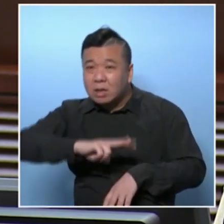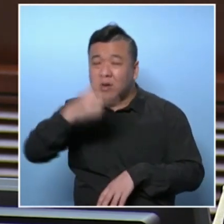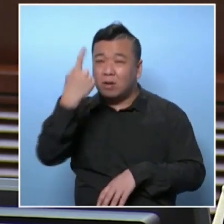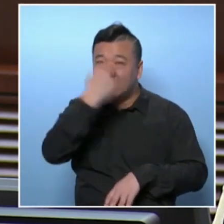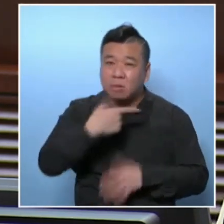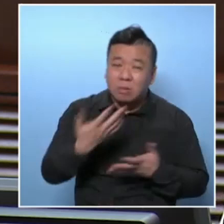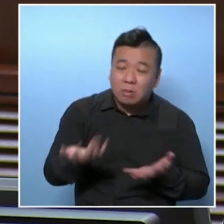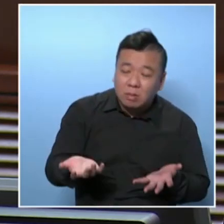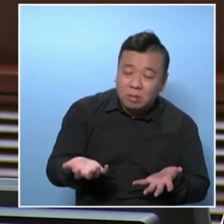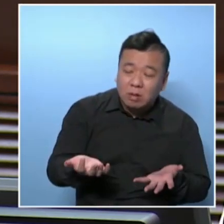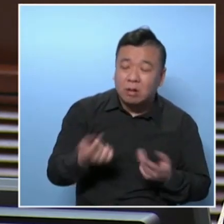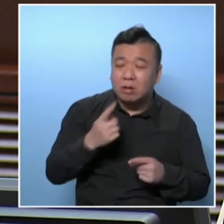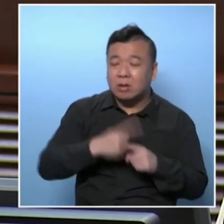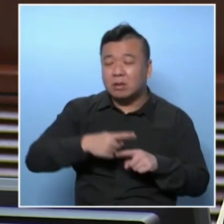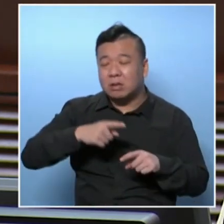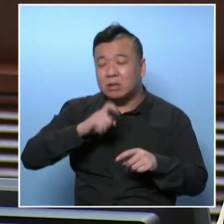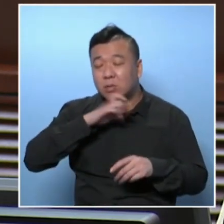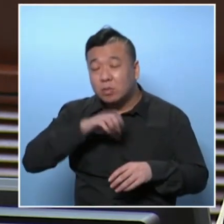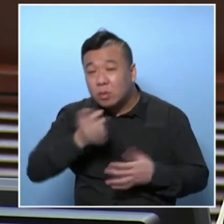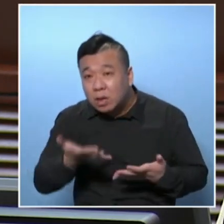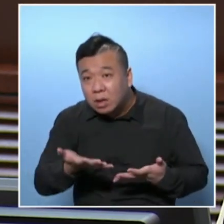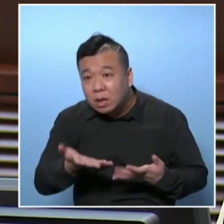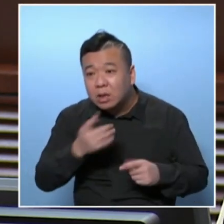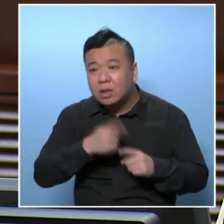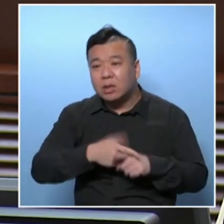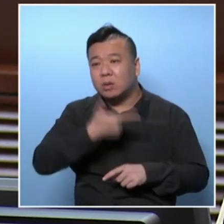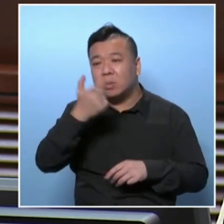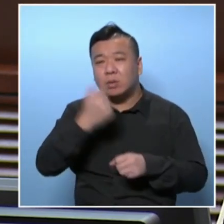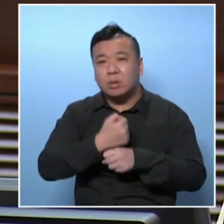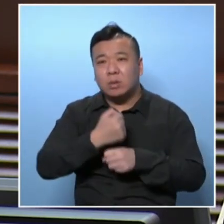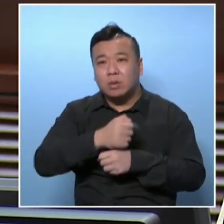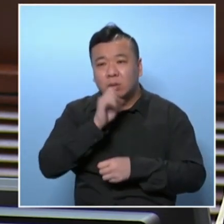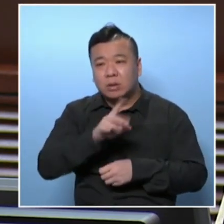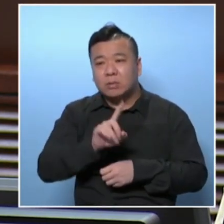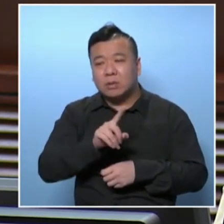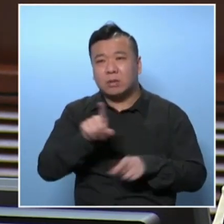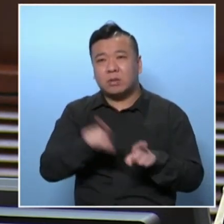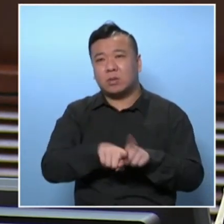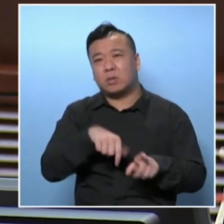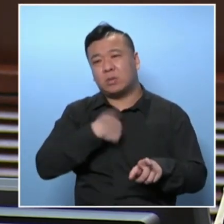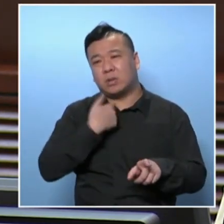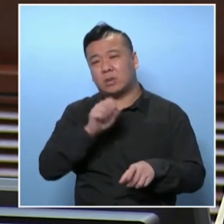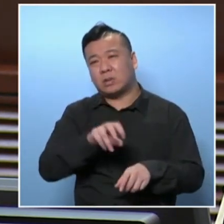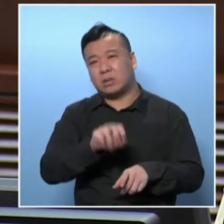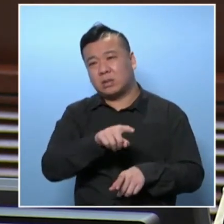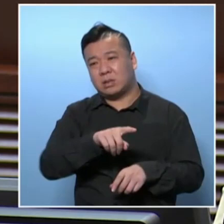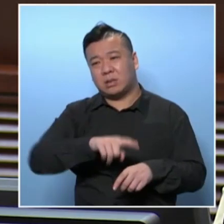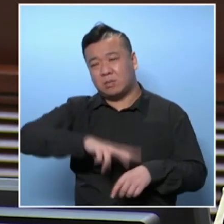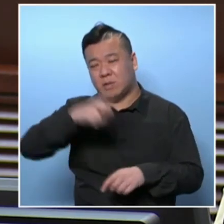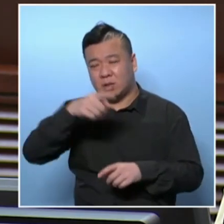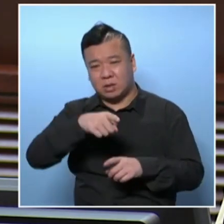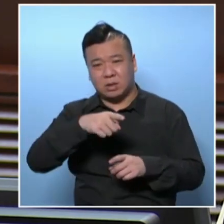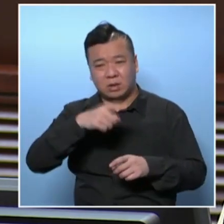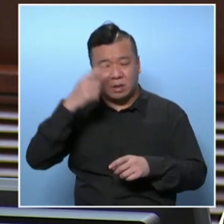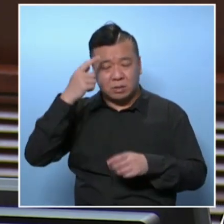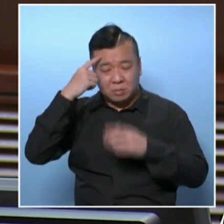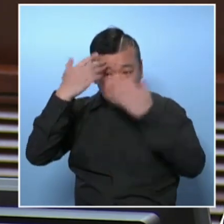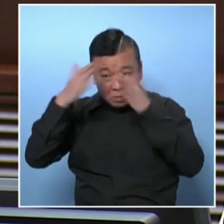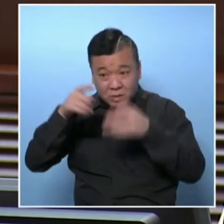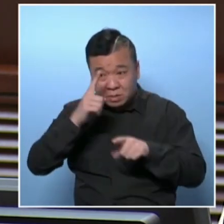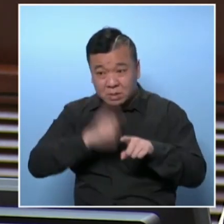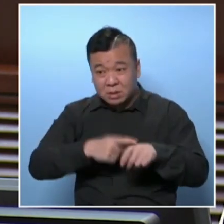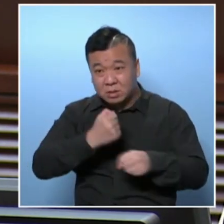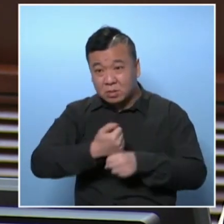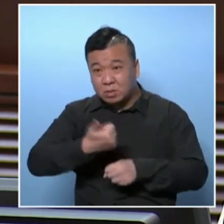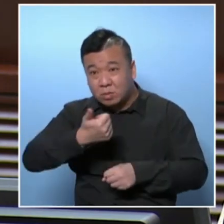咁樣。咁正如我哋好多同事都講啦，你揾翻同一批老師去教你改頭換面嘅通識科，係咪就達到你